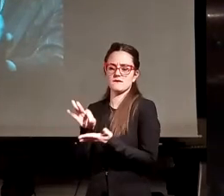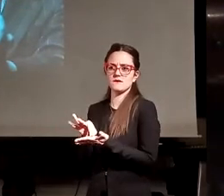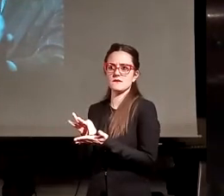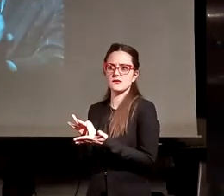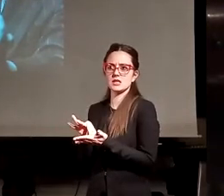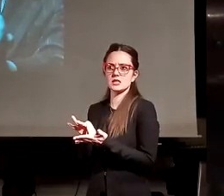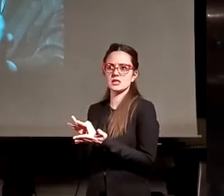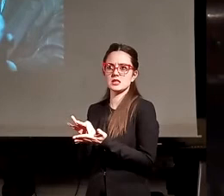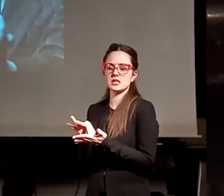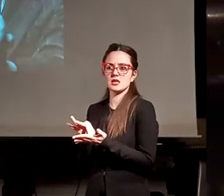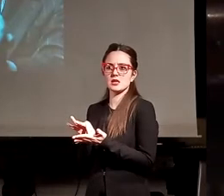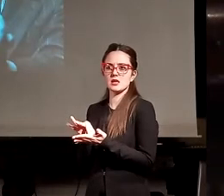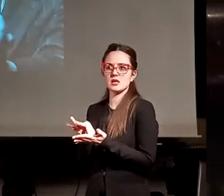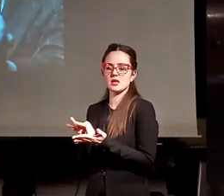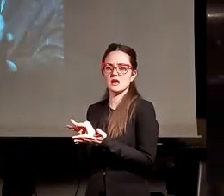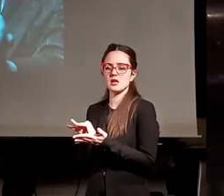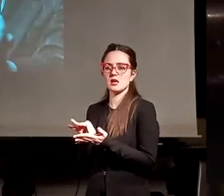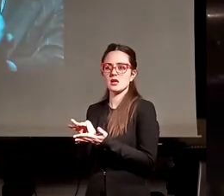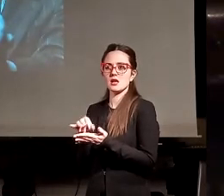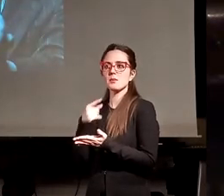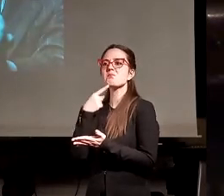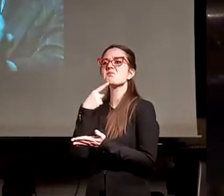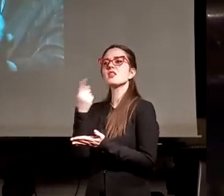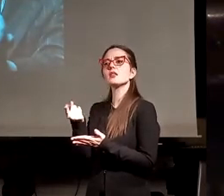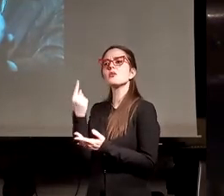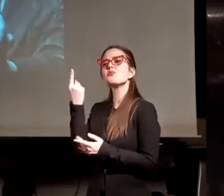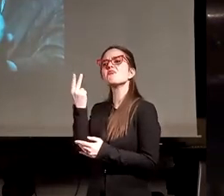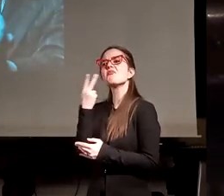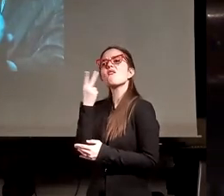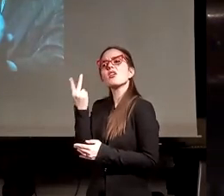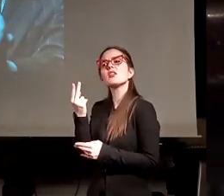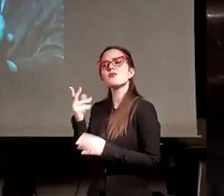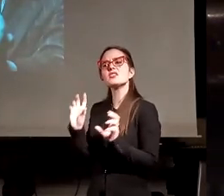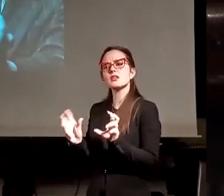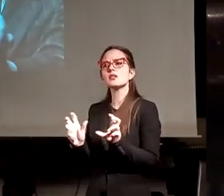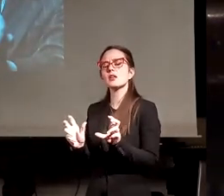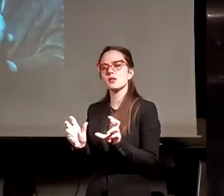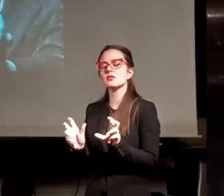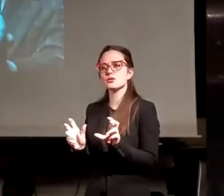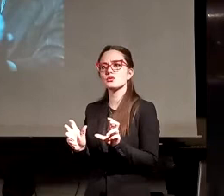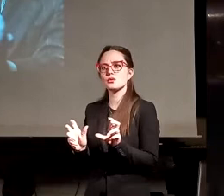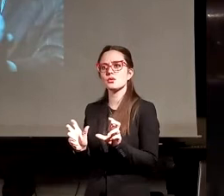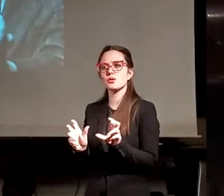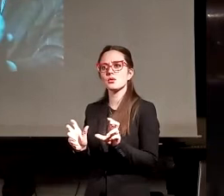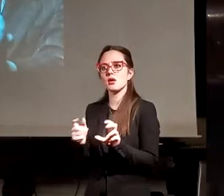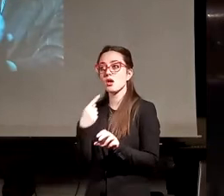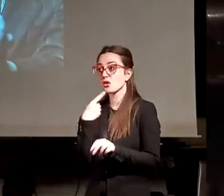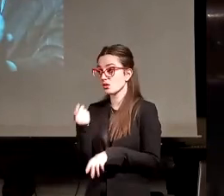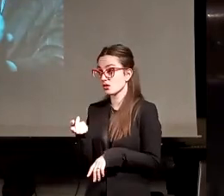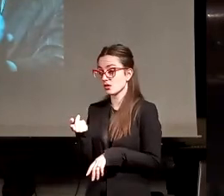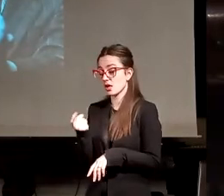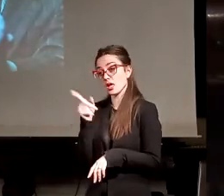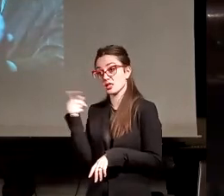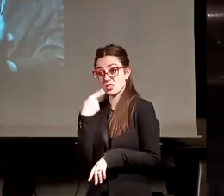gli hanno chiesto ha detto ma una volta ho l'ho visto in televisione per le allora gli ho detto ma signor lo chiama